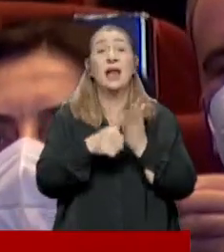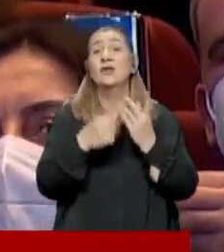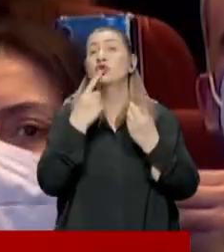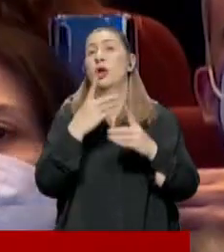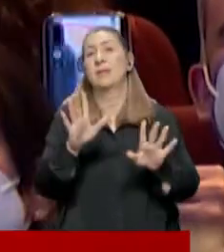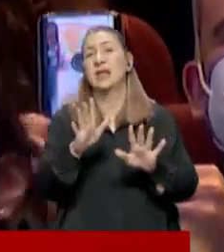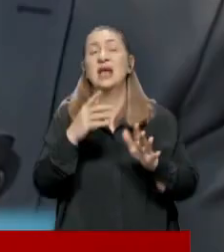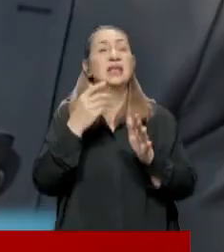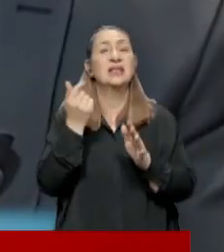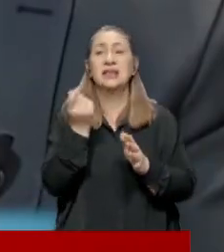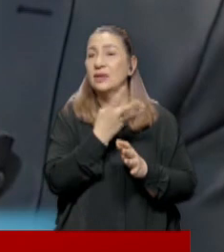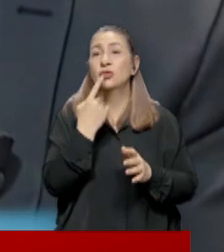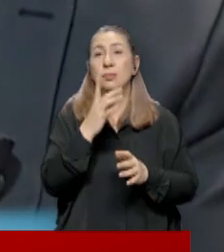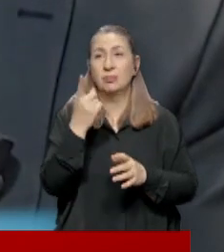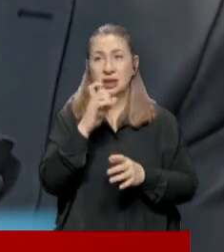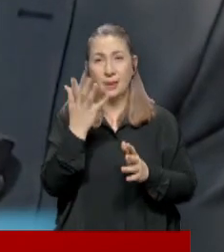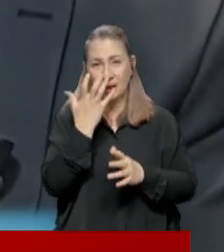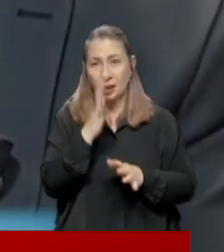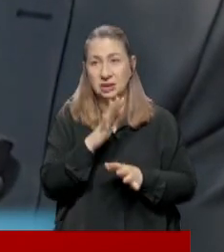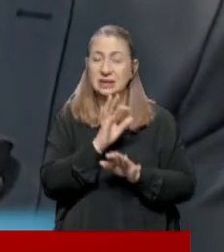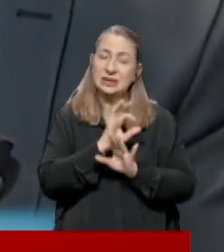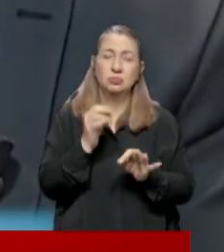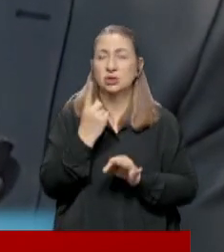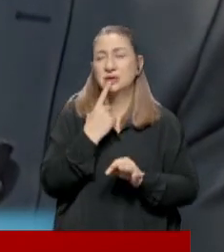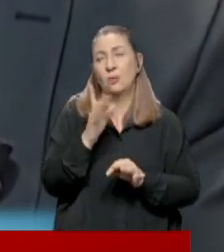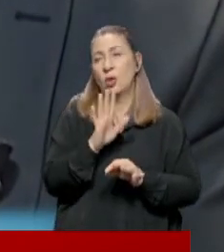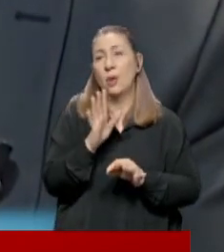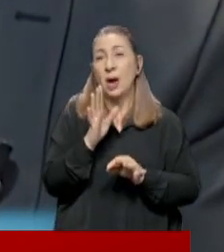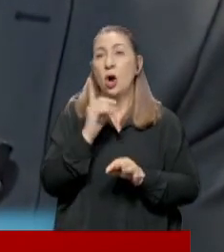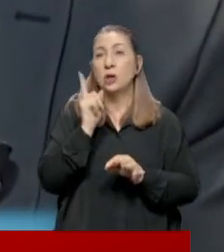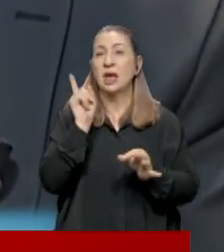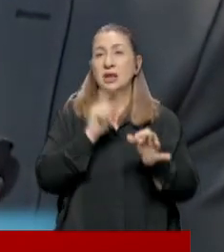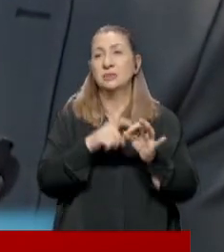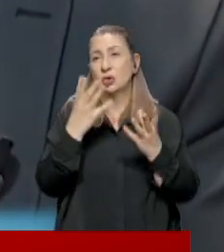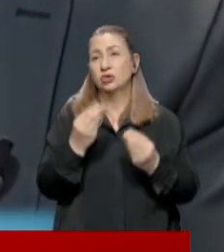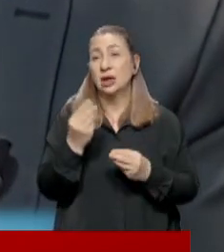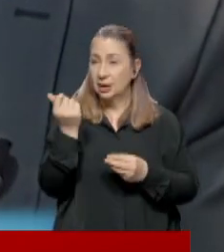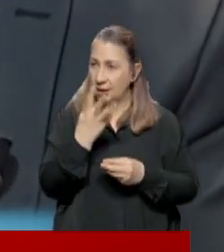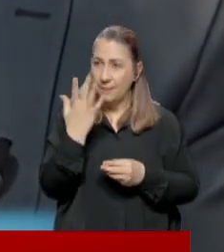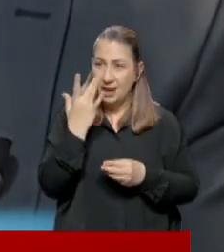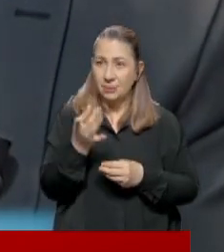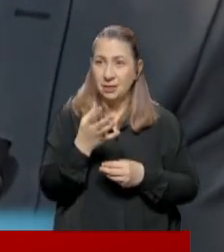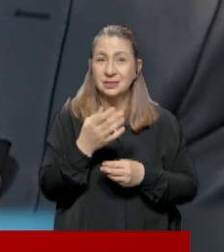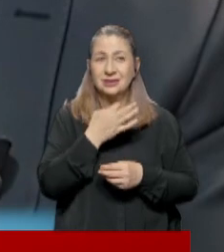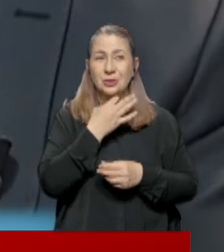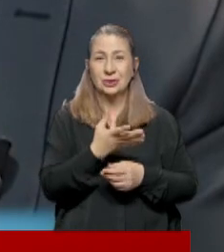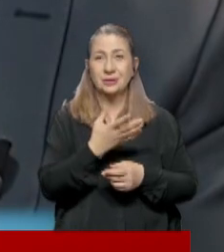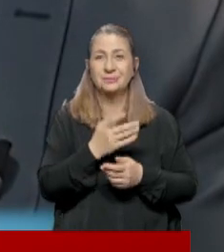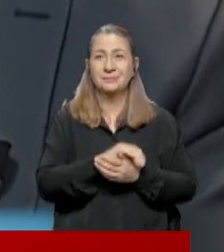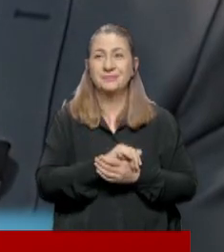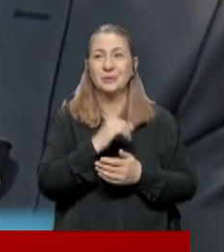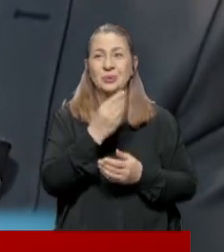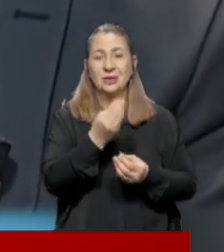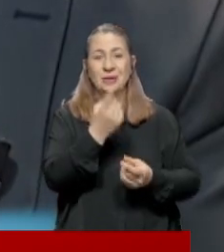tarih verdi ne de rakam yani Net bir şey demiyorum sen öğretmen ataması yapacağız rakam belli mi teşekkür ediyorum bu